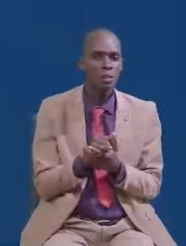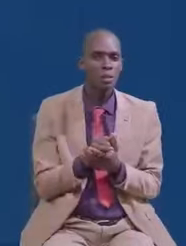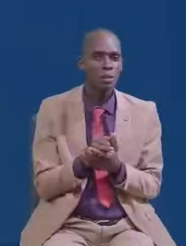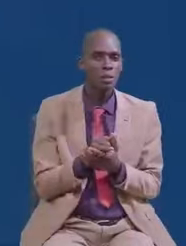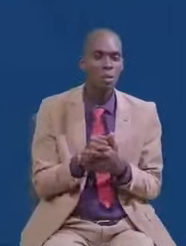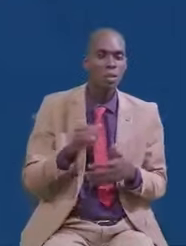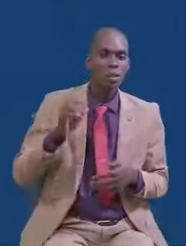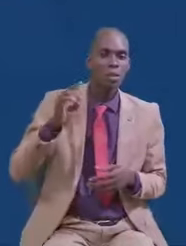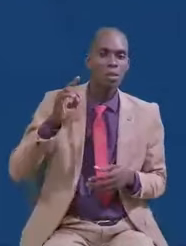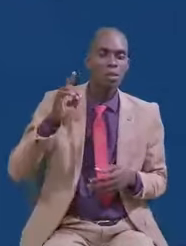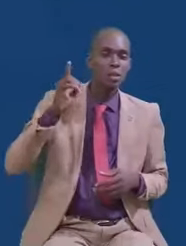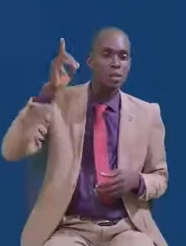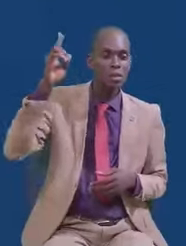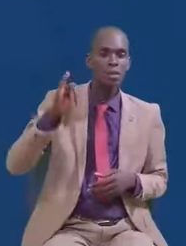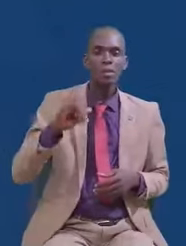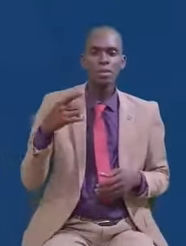Lui, celui qui est frappé.